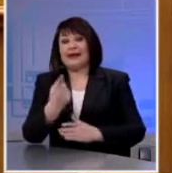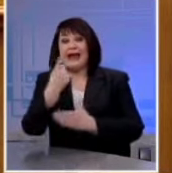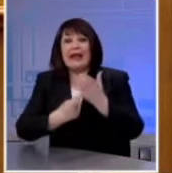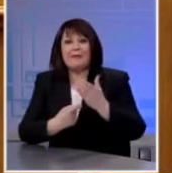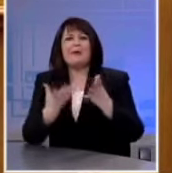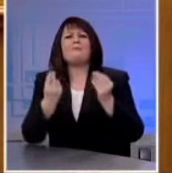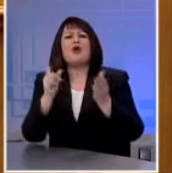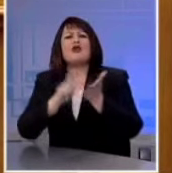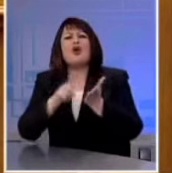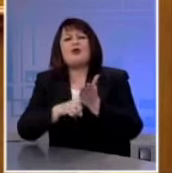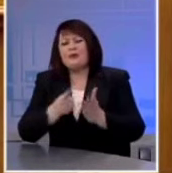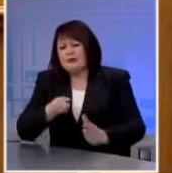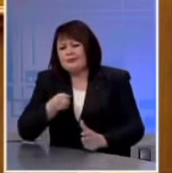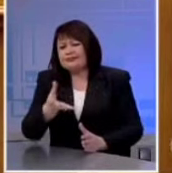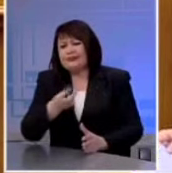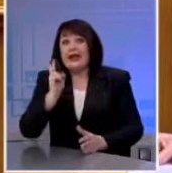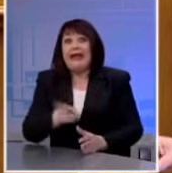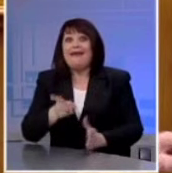πολυνομία και η κακονομία.